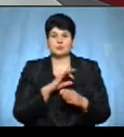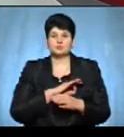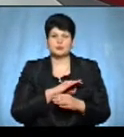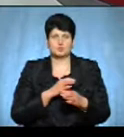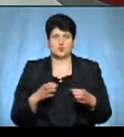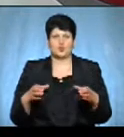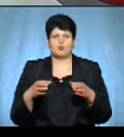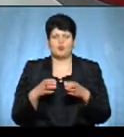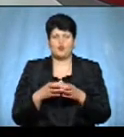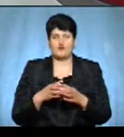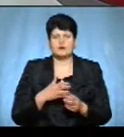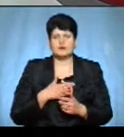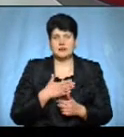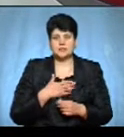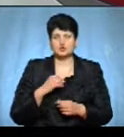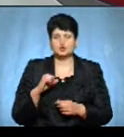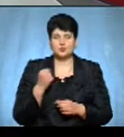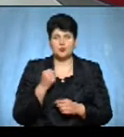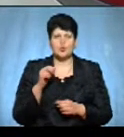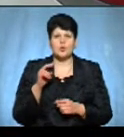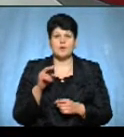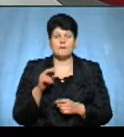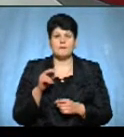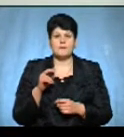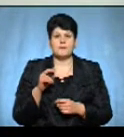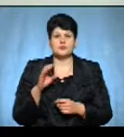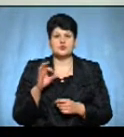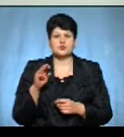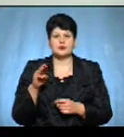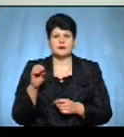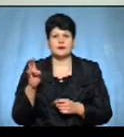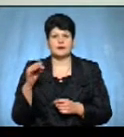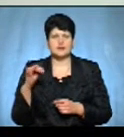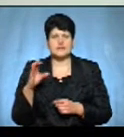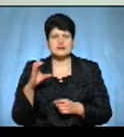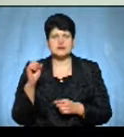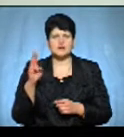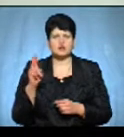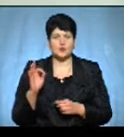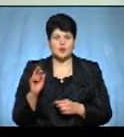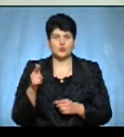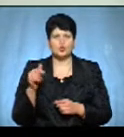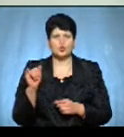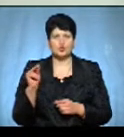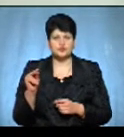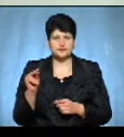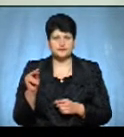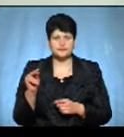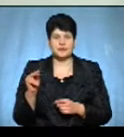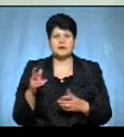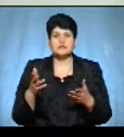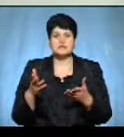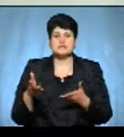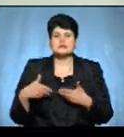фактично згрупувалися. Наш друг-побратим Сутенний Сашко Гуч